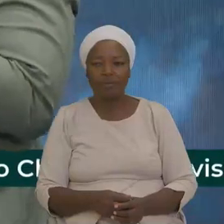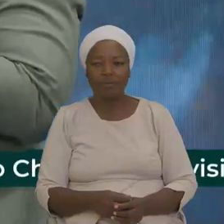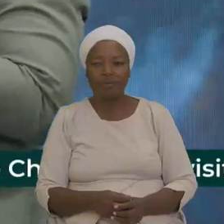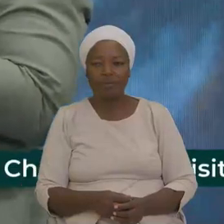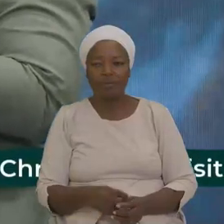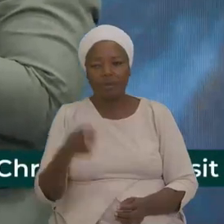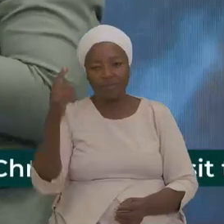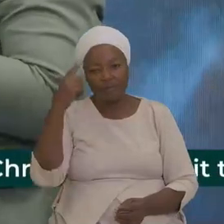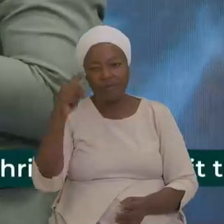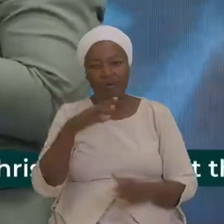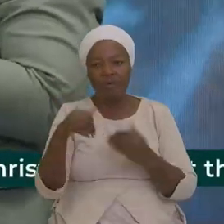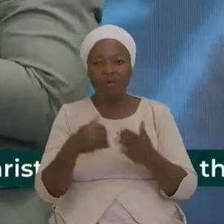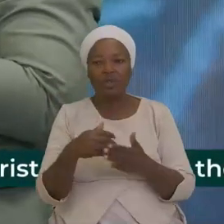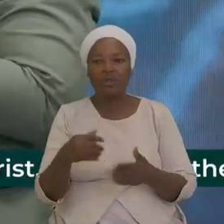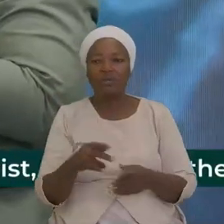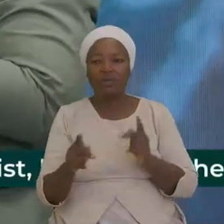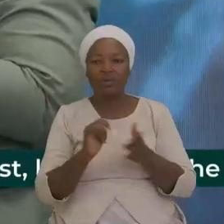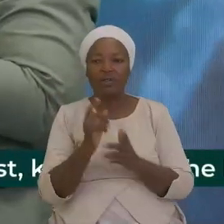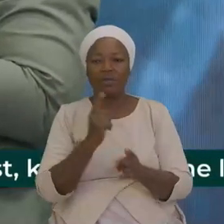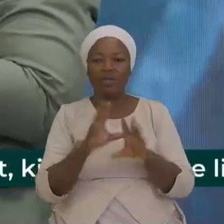Pour tous ceux-là qui viennent donner leur vie au Seigneur,